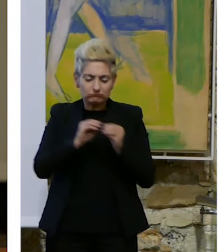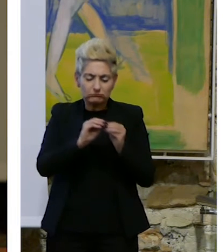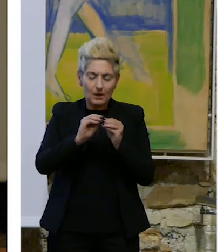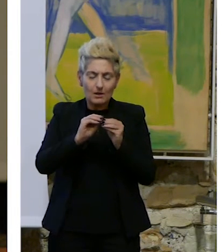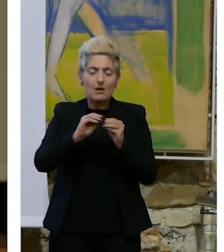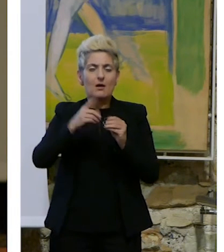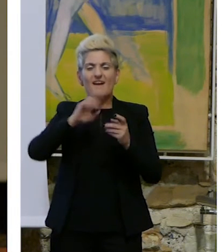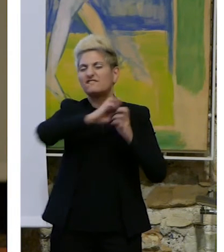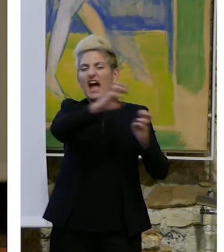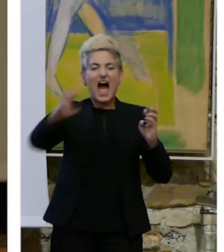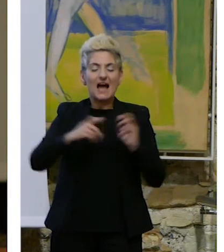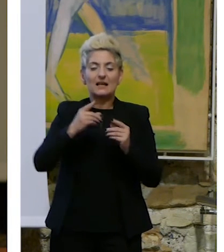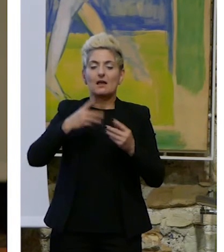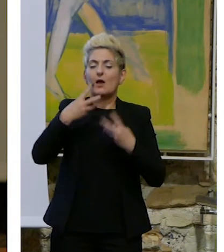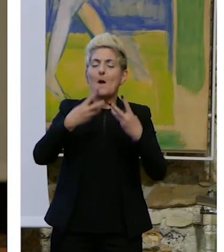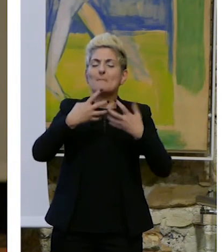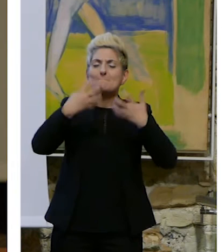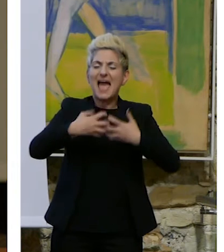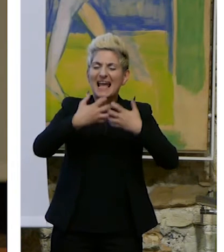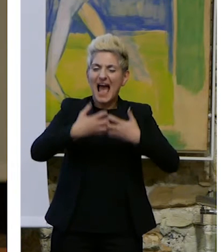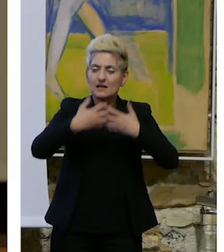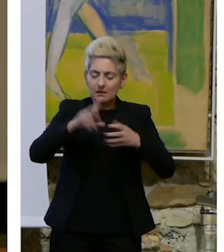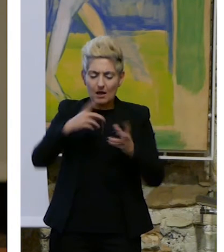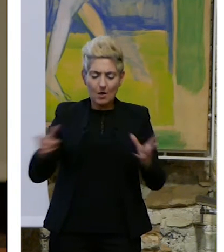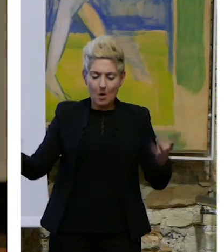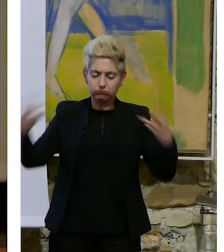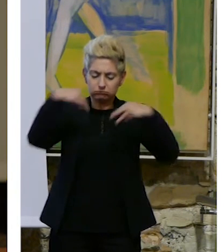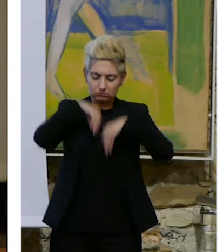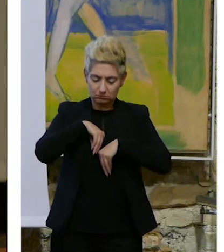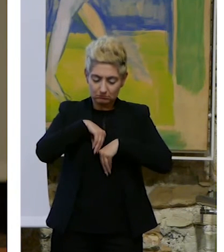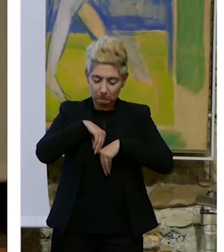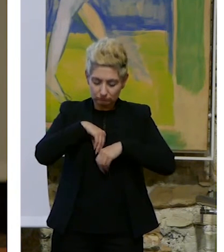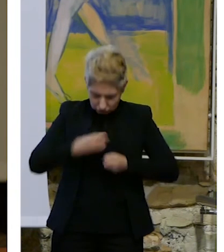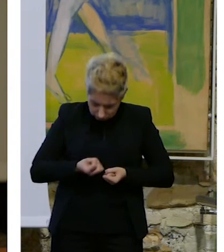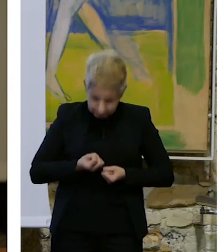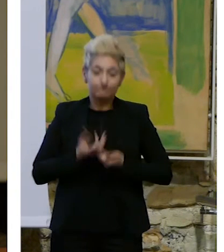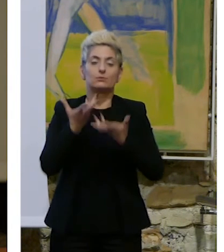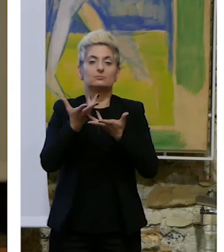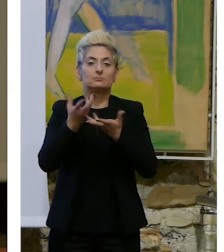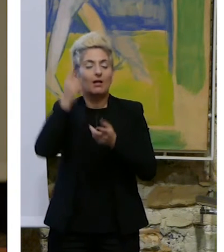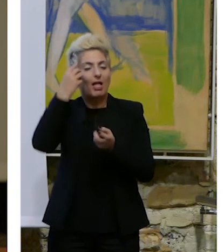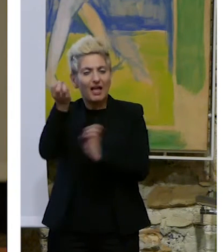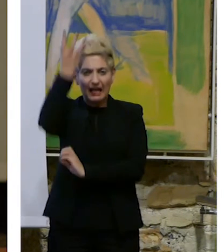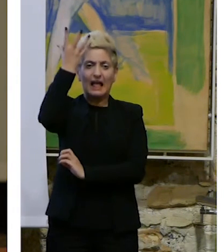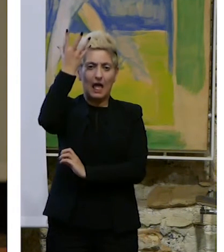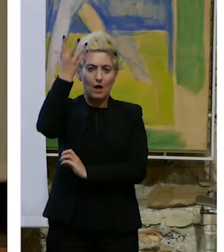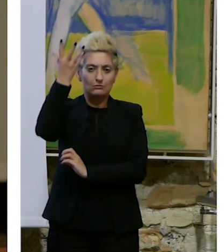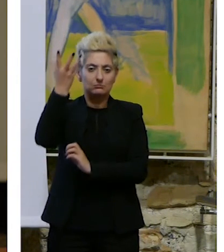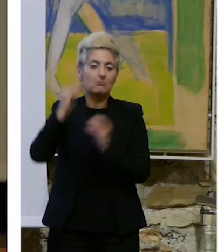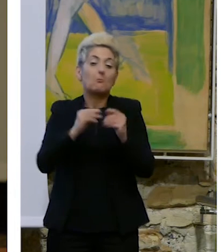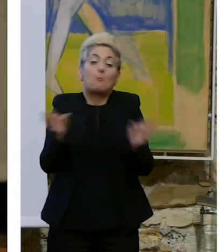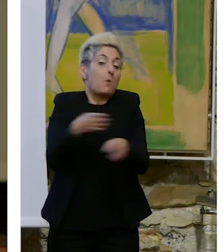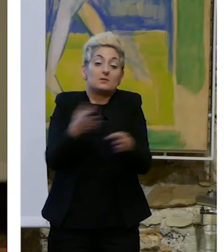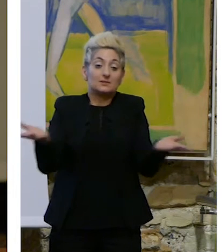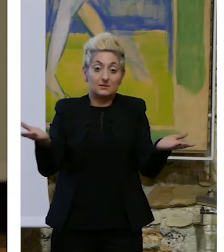disarticolati, accumulo e in un qualche modo trasformo in una pulsione di forza creativa. E questo è il senso